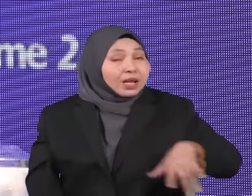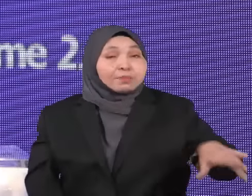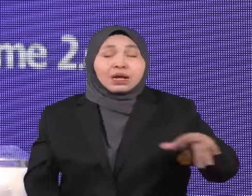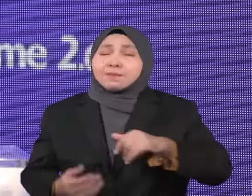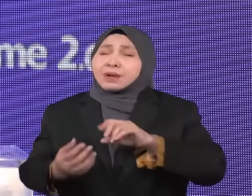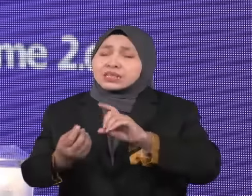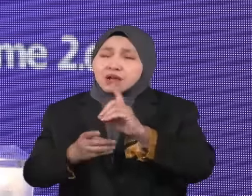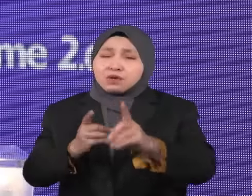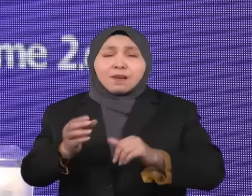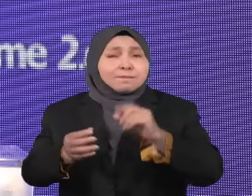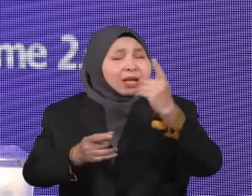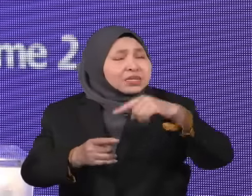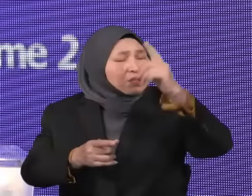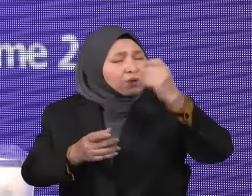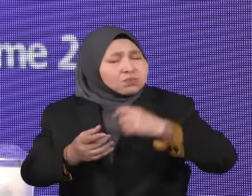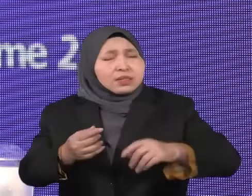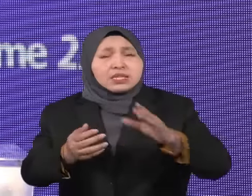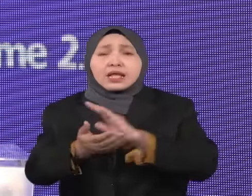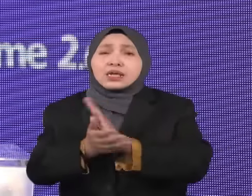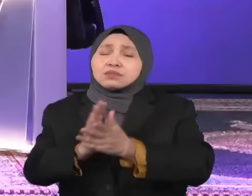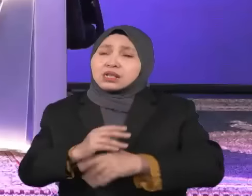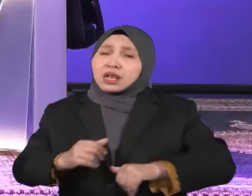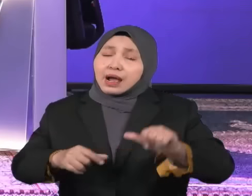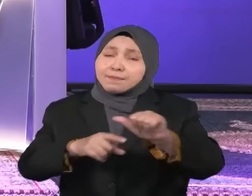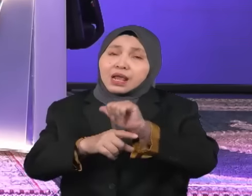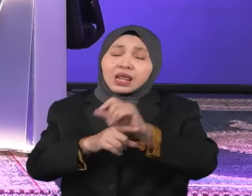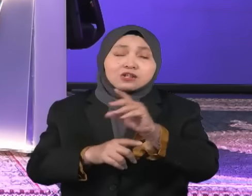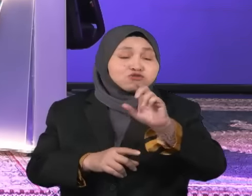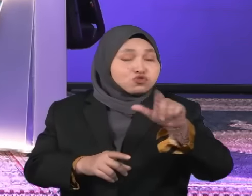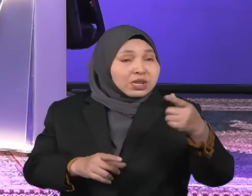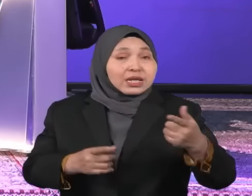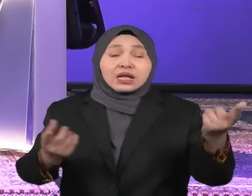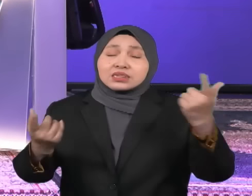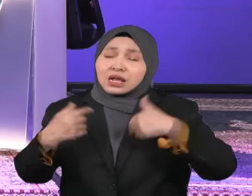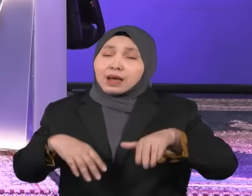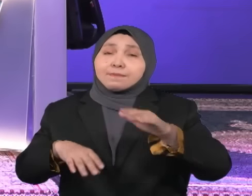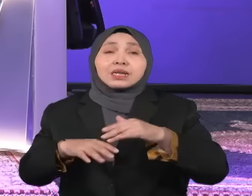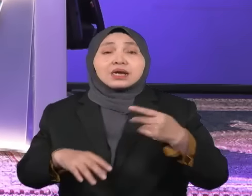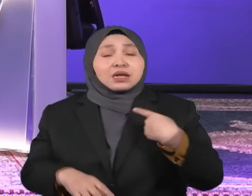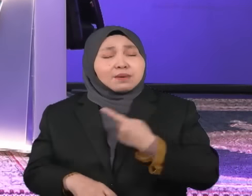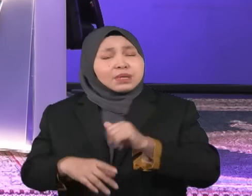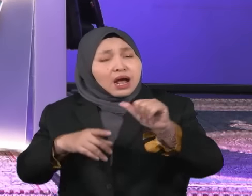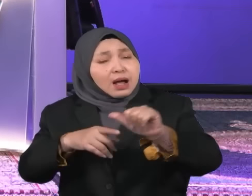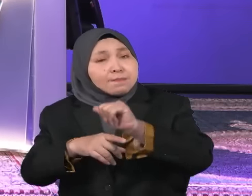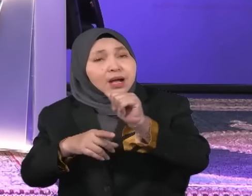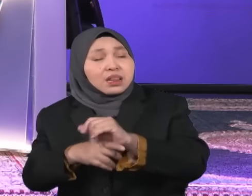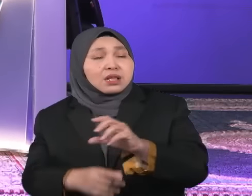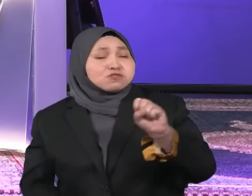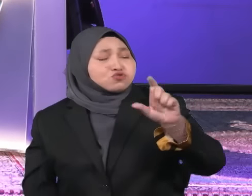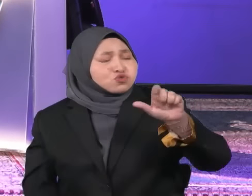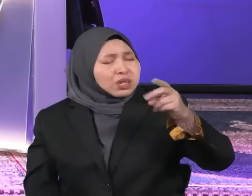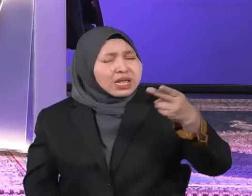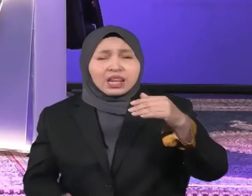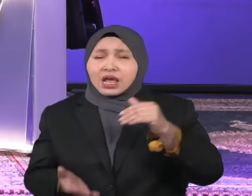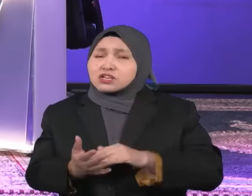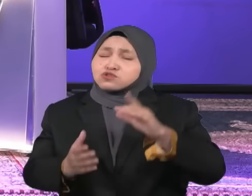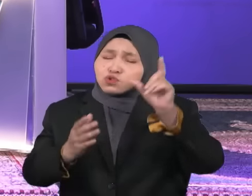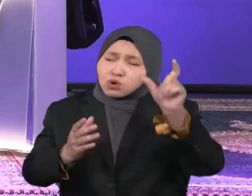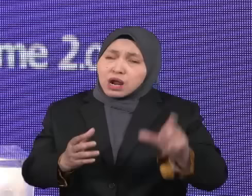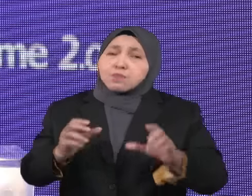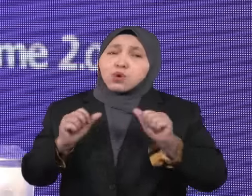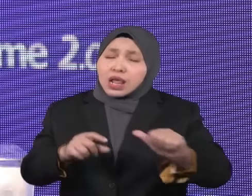maksudnya atina fi dunia amalan salihah, Ustaz. Ya, itu datangkanlah kepada kami amal soleh. Lagi seseorang itu boleh